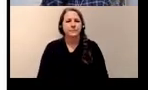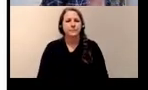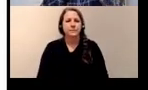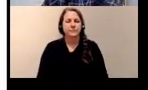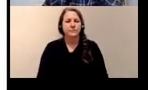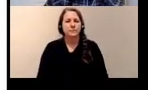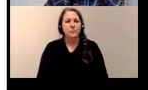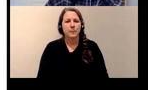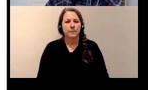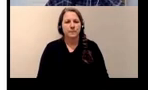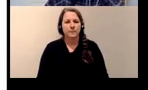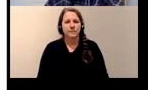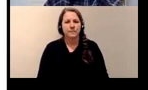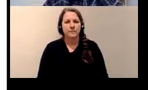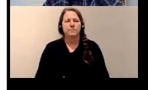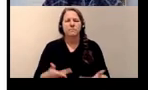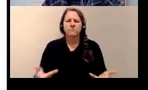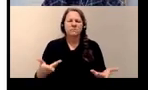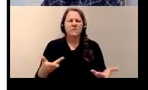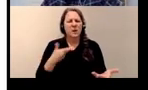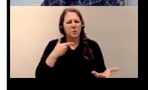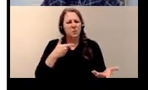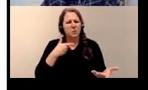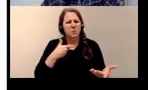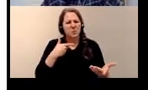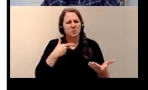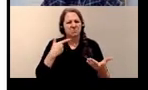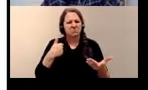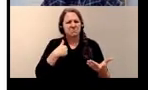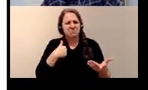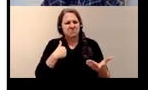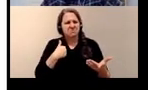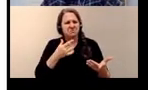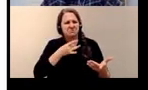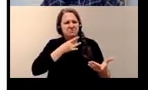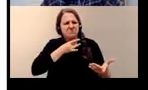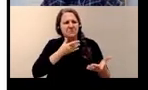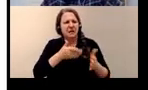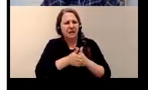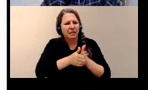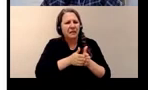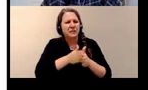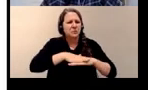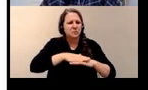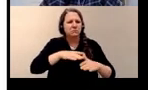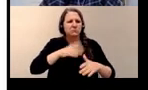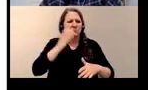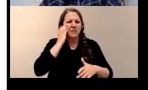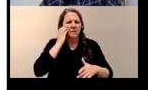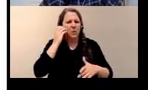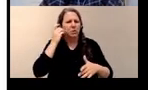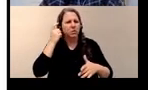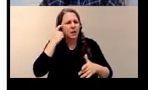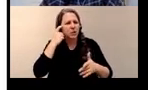méthodologique, juste un pourquoi on s'est intéressé à ce thème, hein, pourquoi la réparation des smartphones, des téléphones